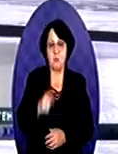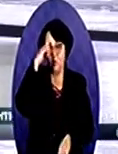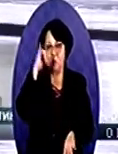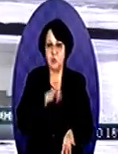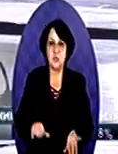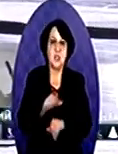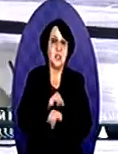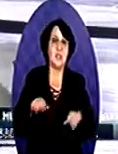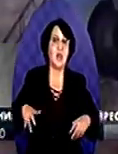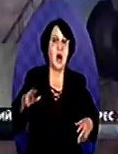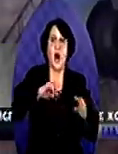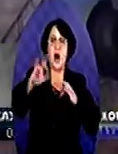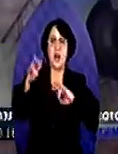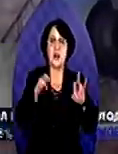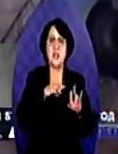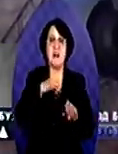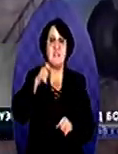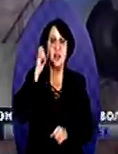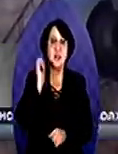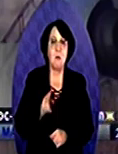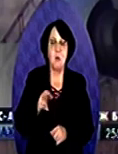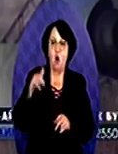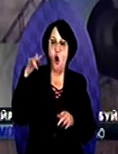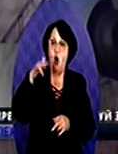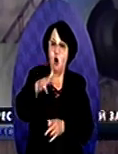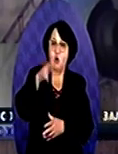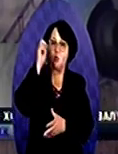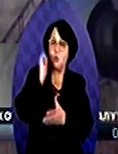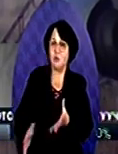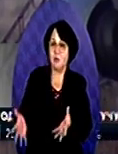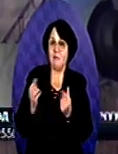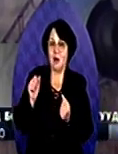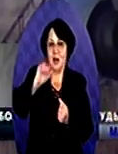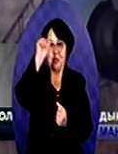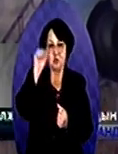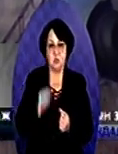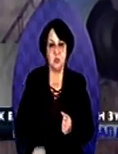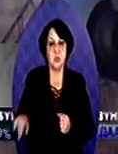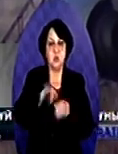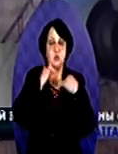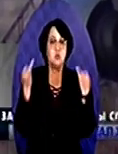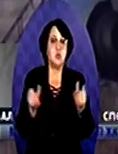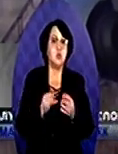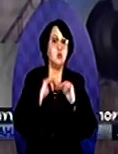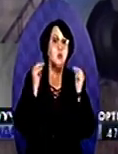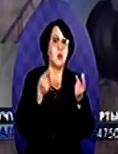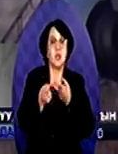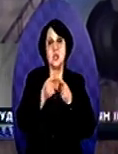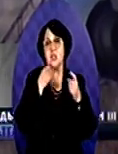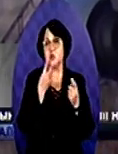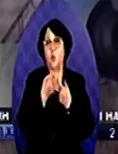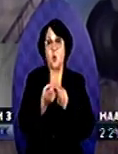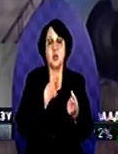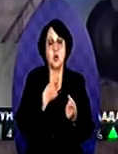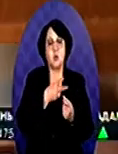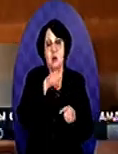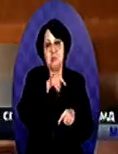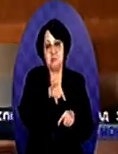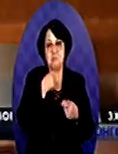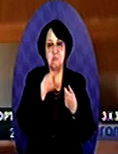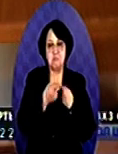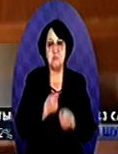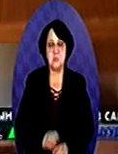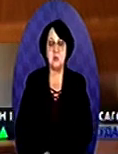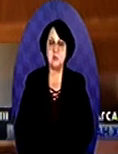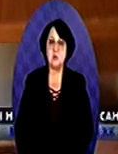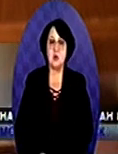агаарын тээвэр компани онгоцны худалдан авалттай холбогдох асуудал улсын хурлын чуулганы нэгдсэн хурлааны үеэр яригдлаа.